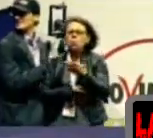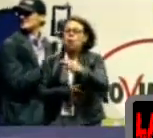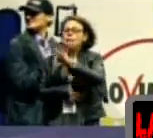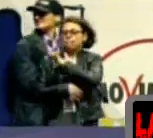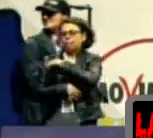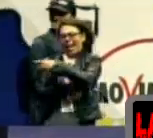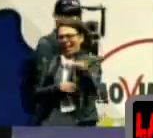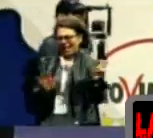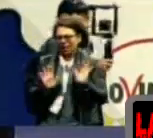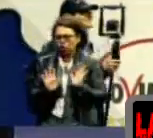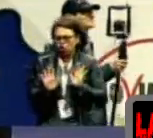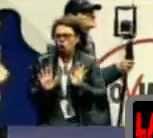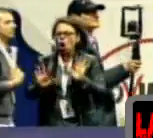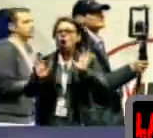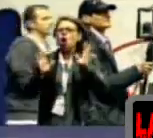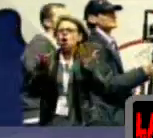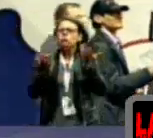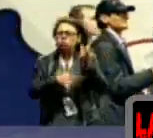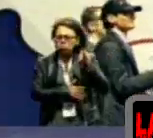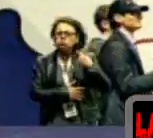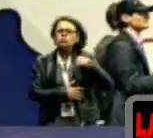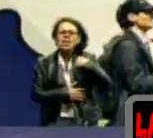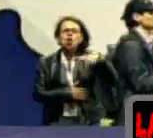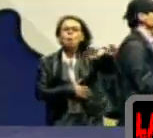se oggi qualcuno